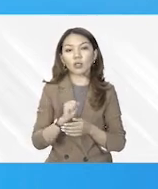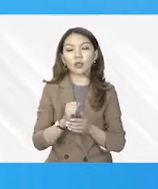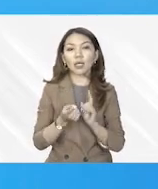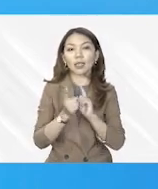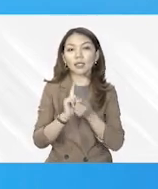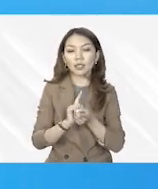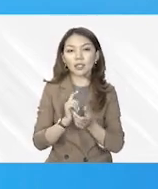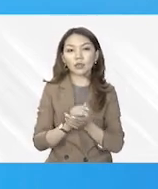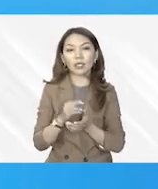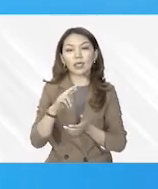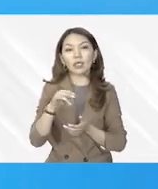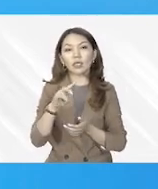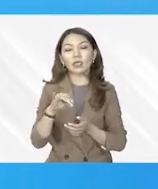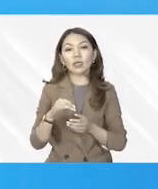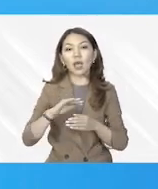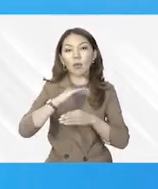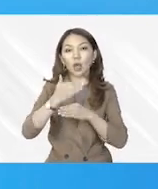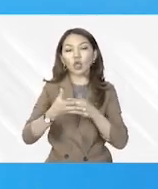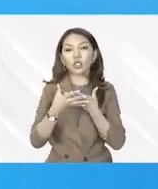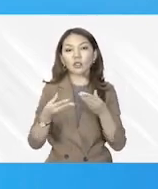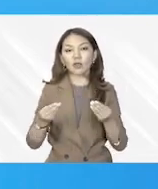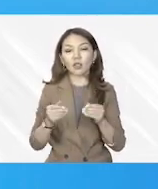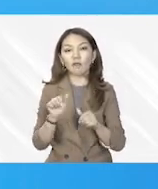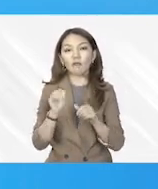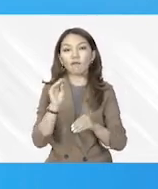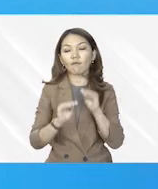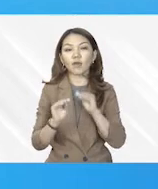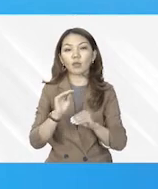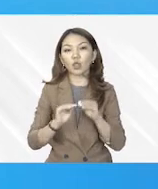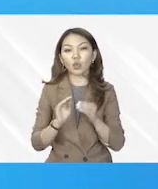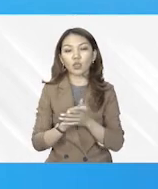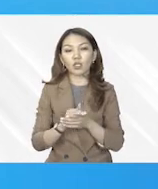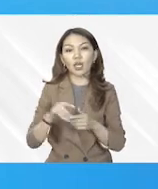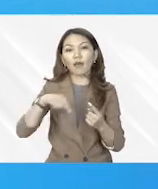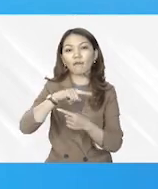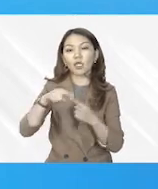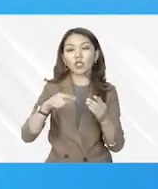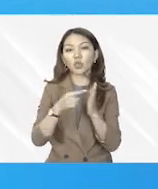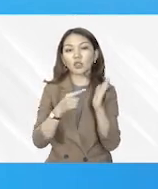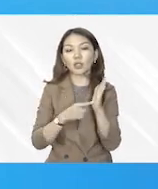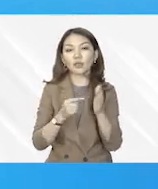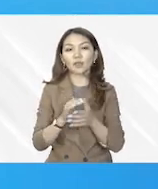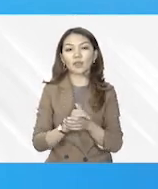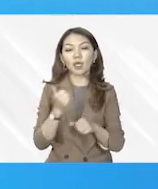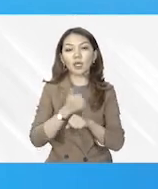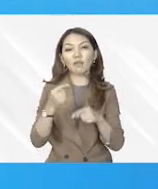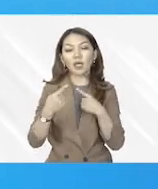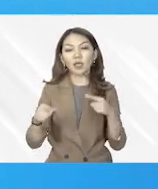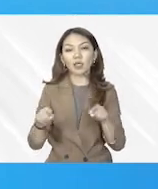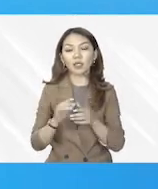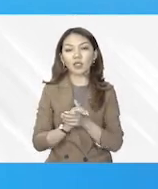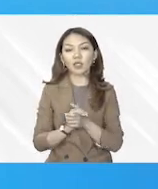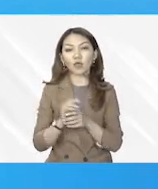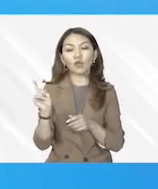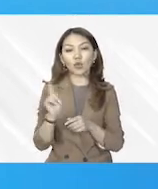конденсируются, ядерная оболочка растворяется и формируется веретено деления. Главное отличие профазы 2 от профазы 1